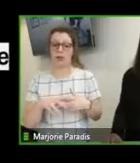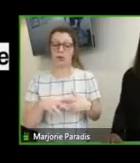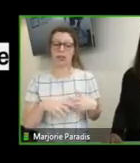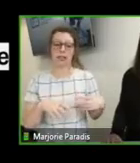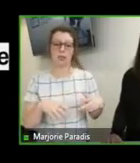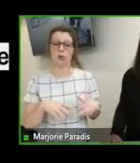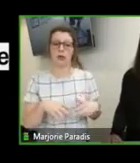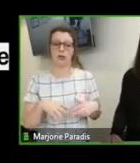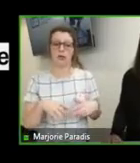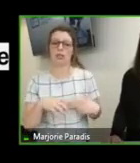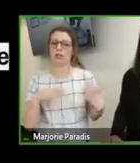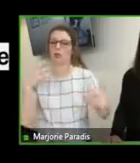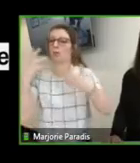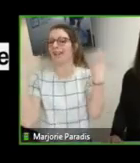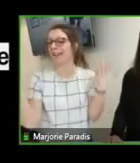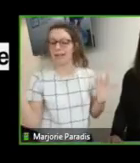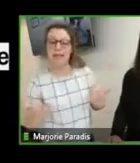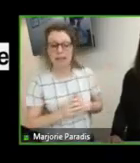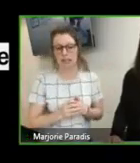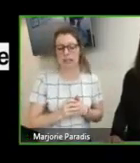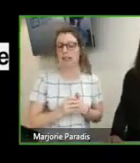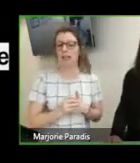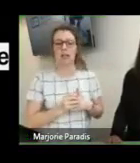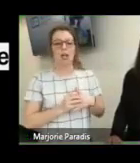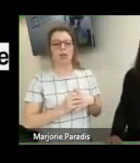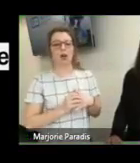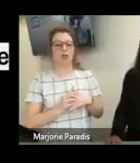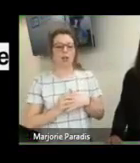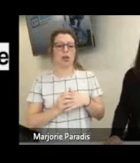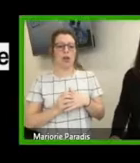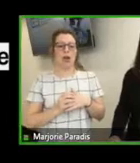musicales, qui pourra se traduire en suggestions de magasinage, etc.